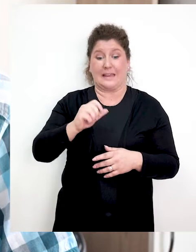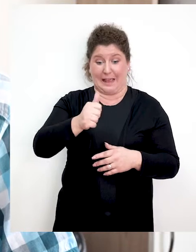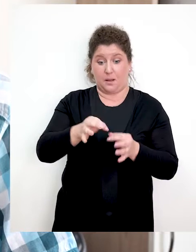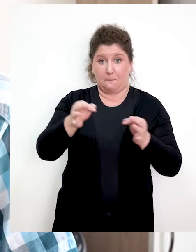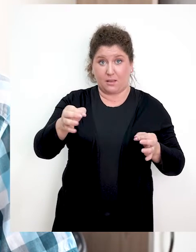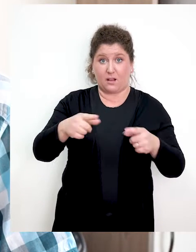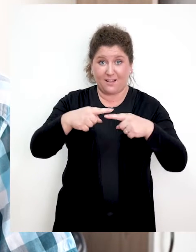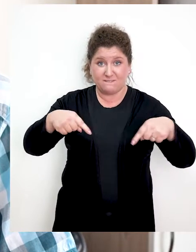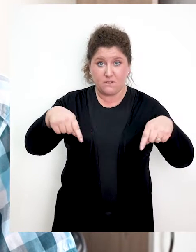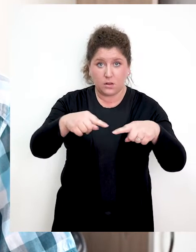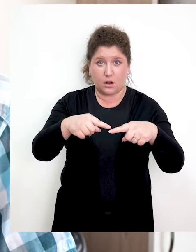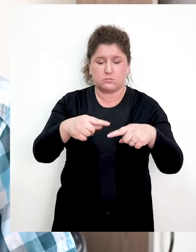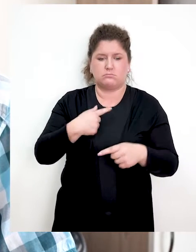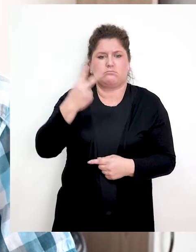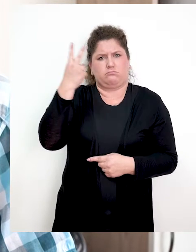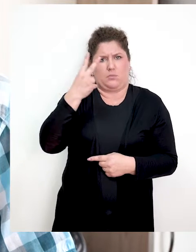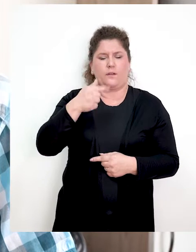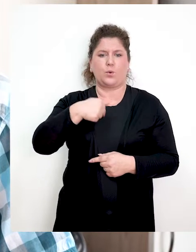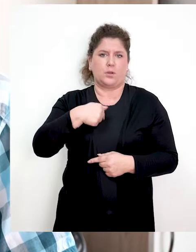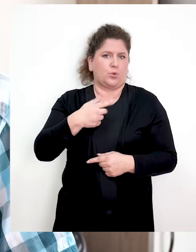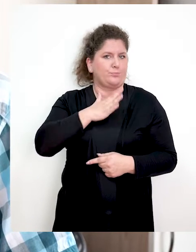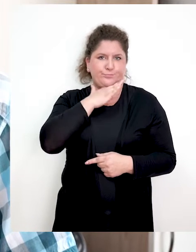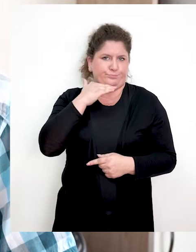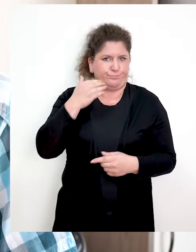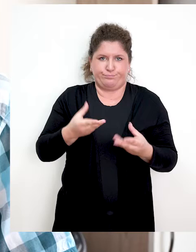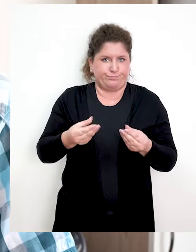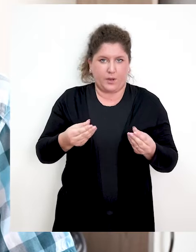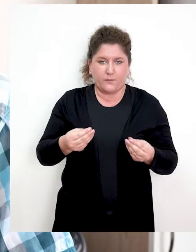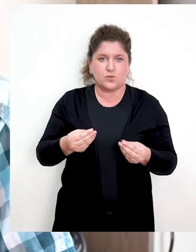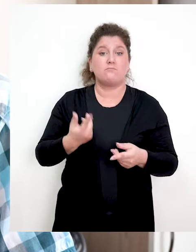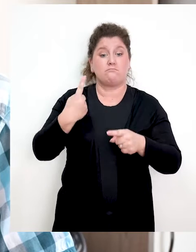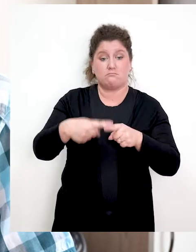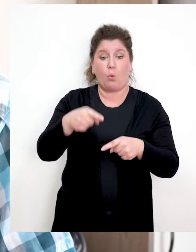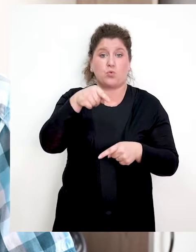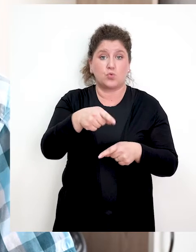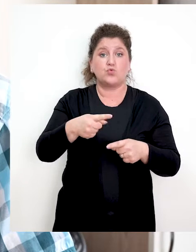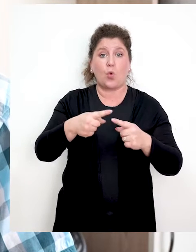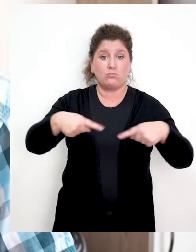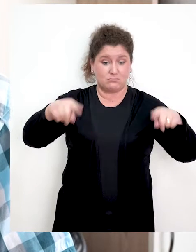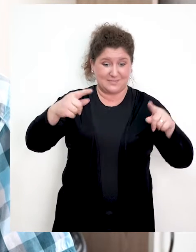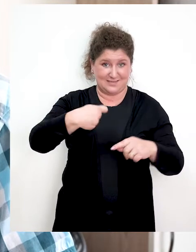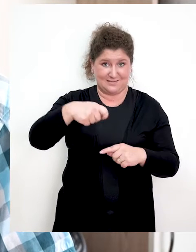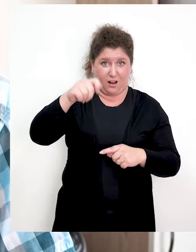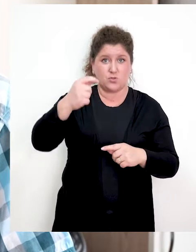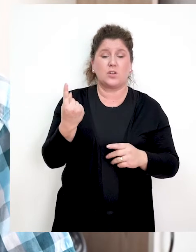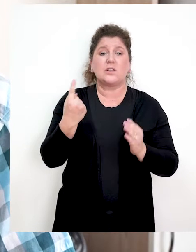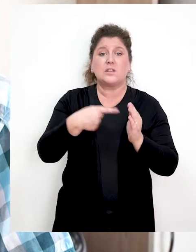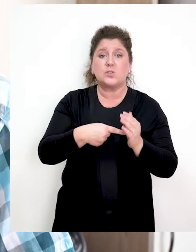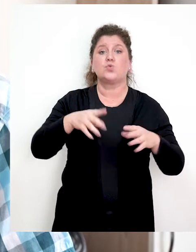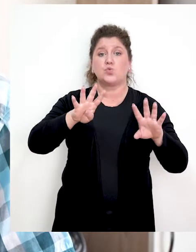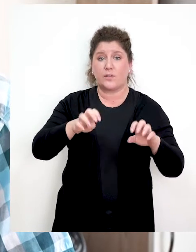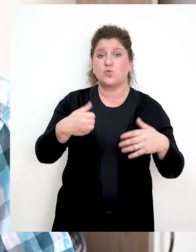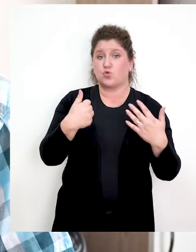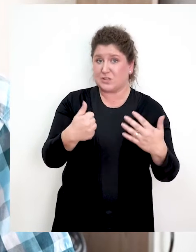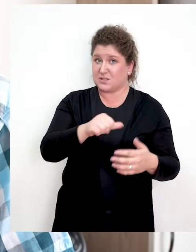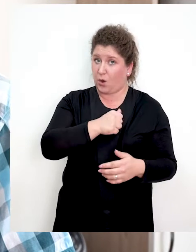to činilo malo previše, baš zbog toga što zgrada je građena 1960. Nema lifta i